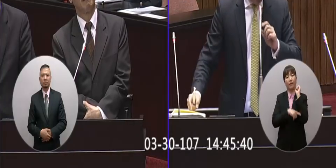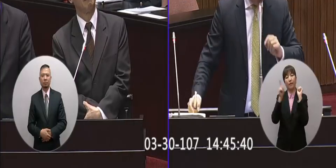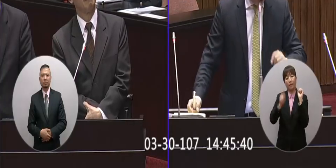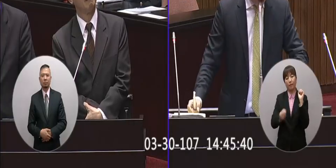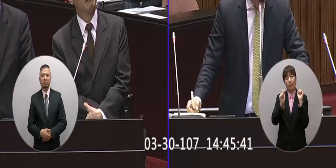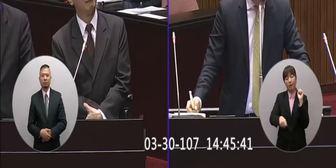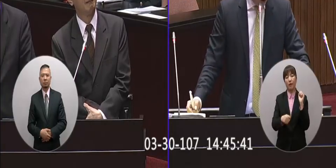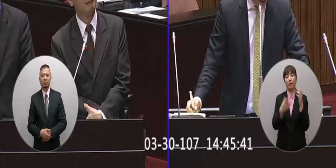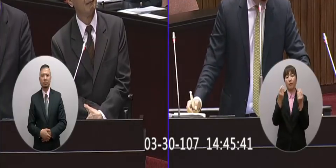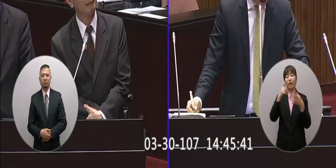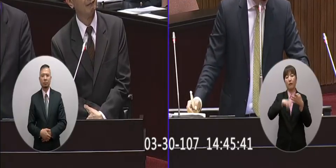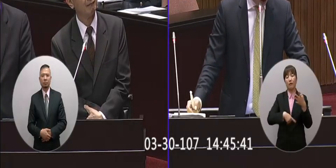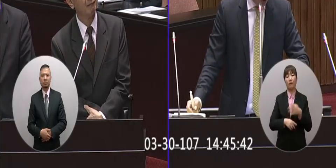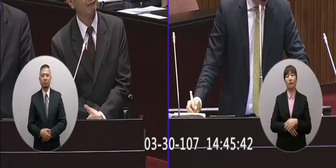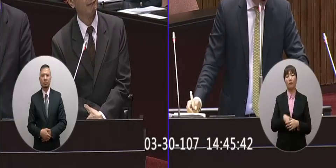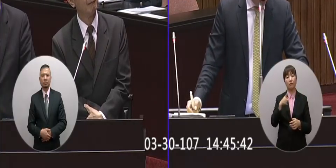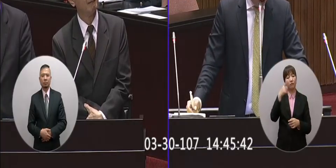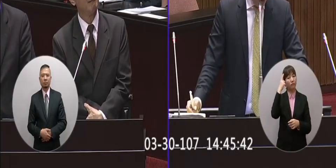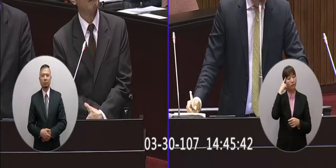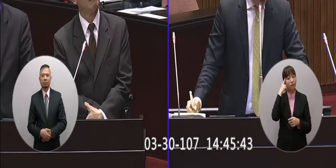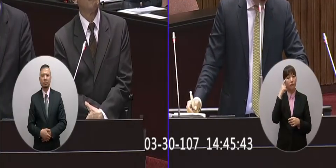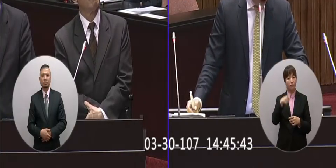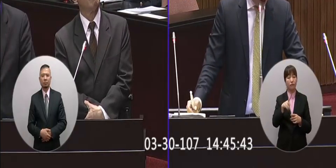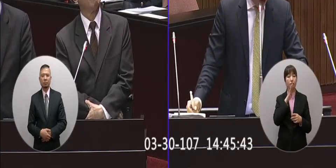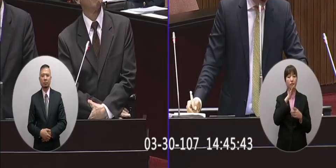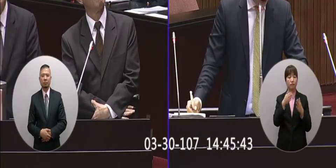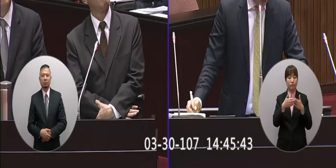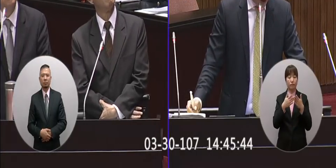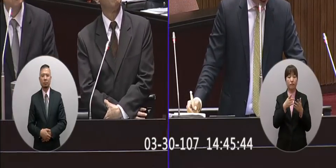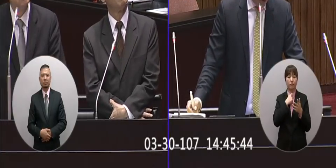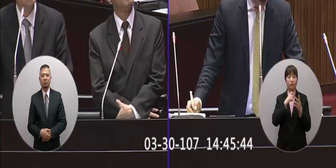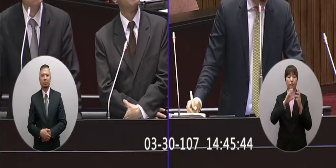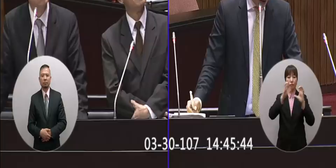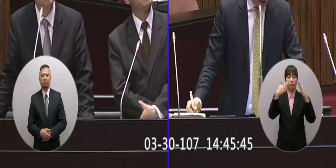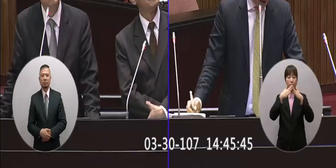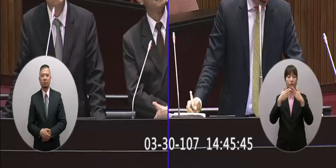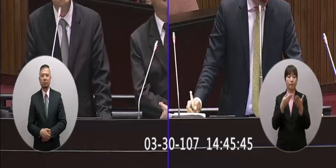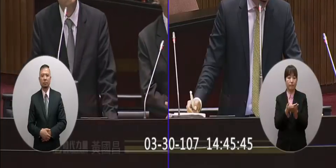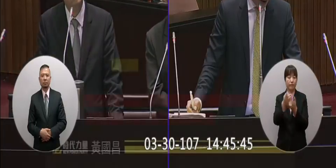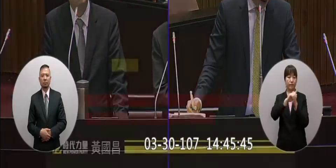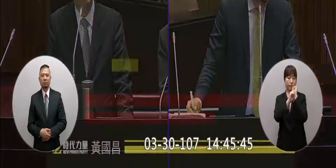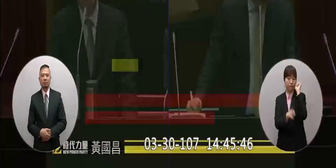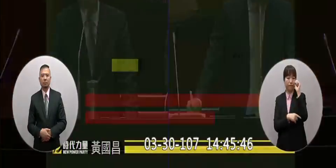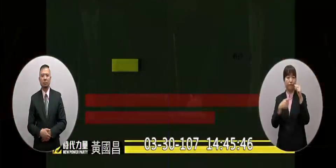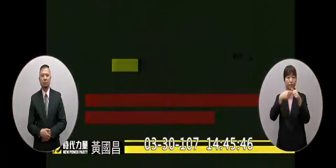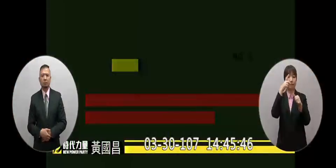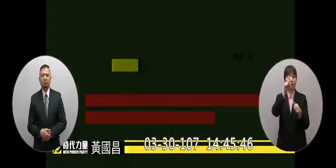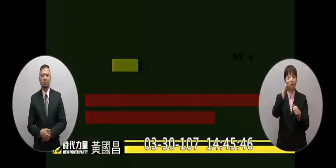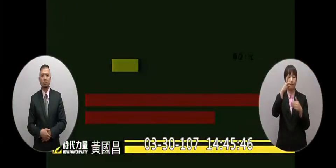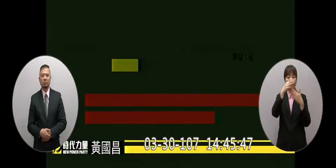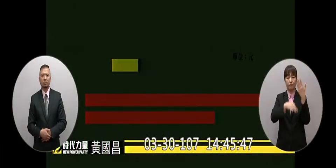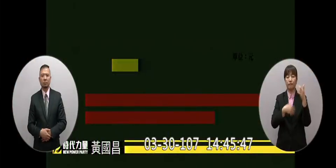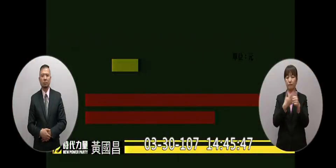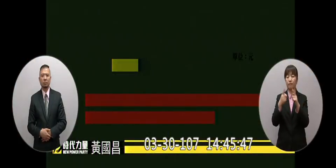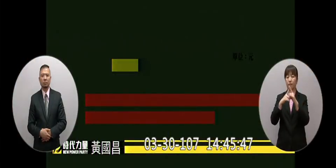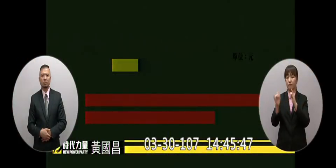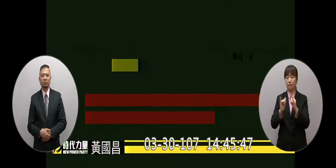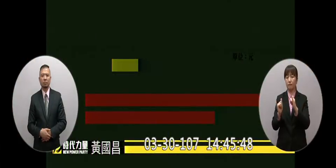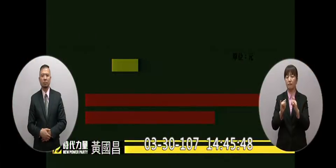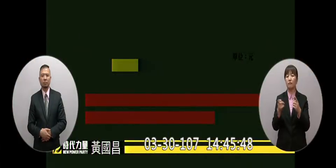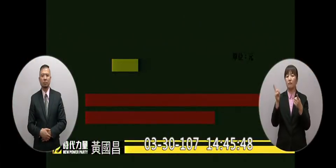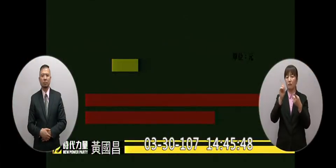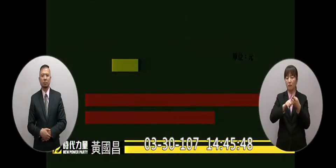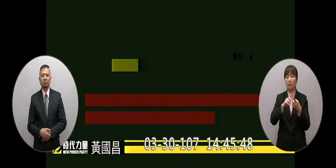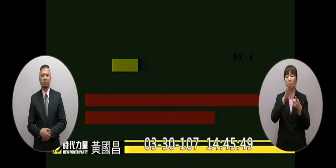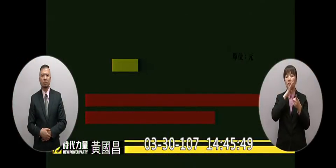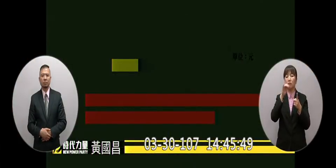的事情，院长，您赞不赞成？应该要修改国家赔偿法第13条的规定，让人民因